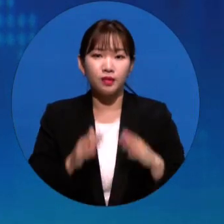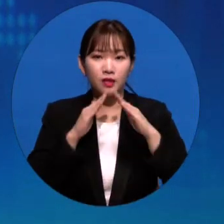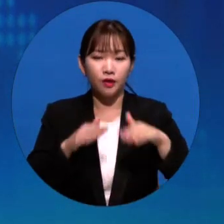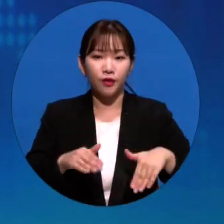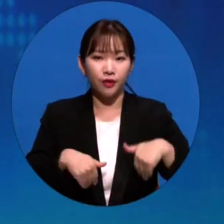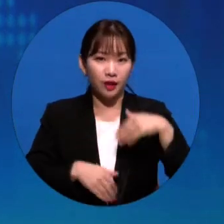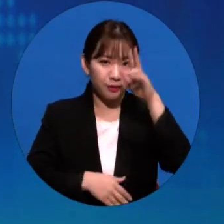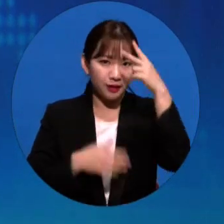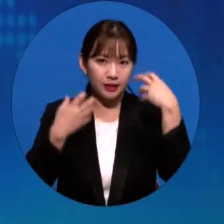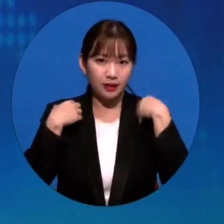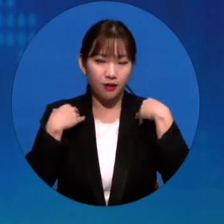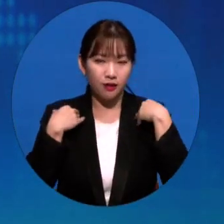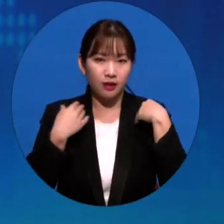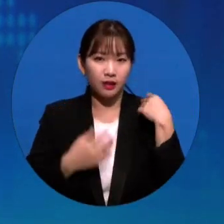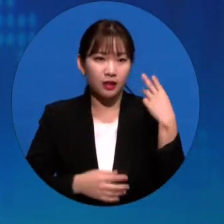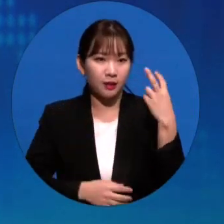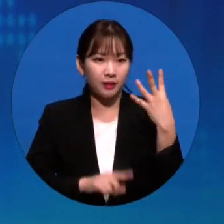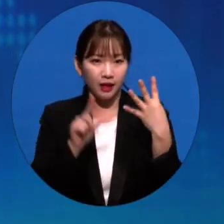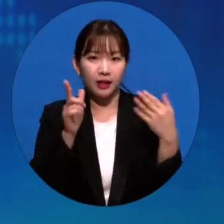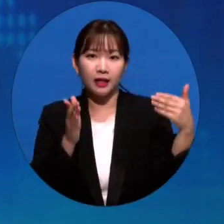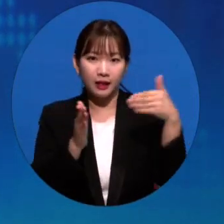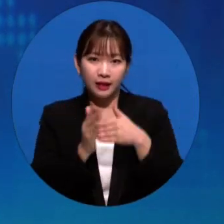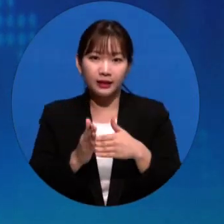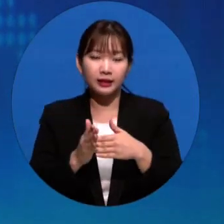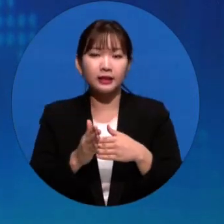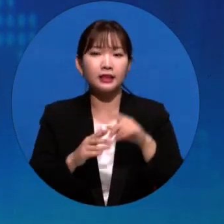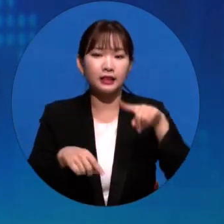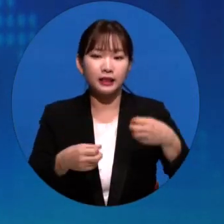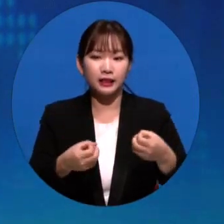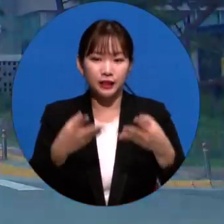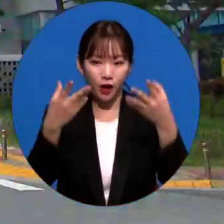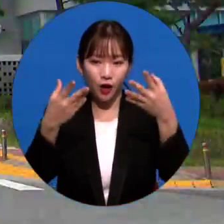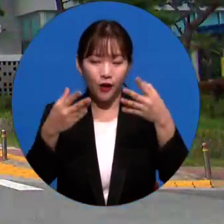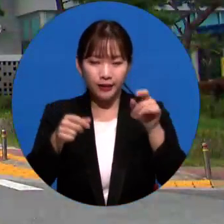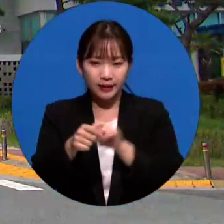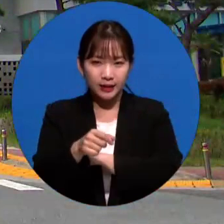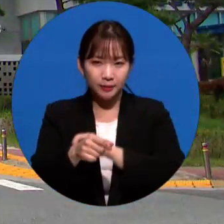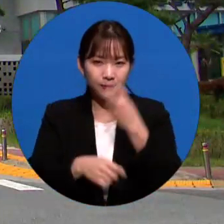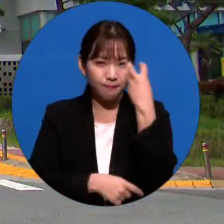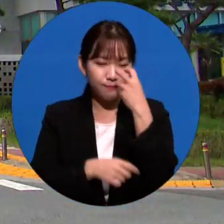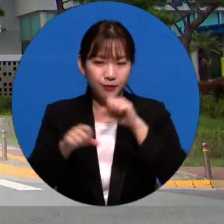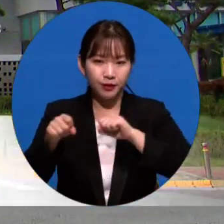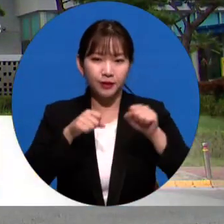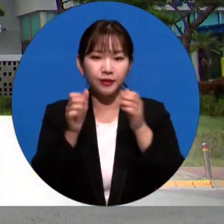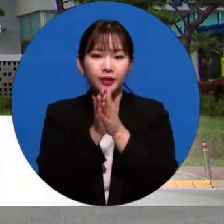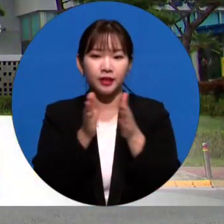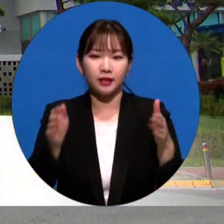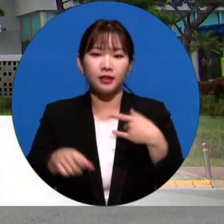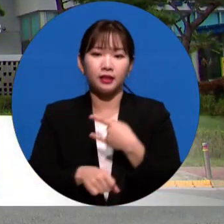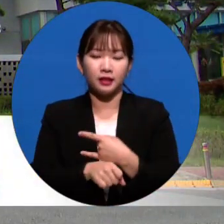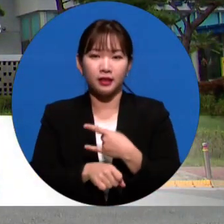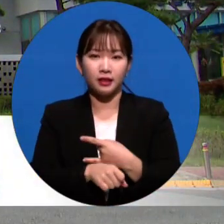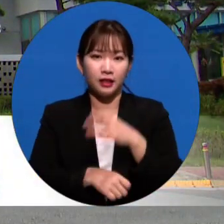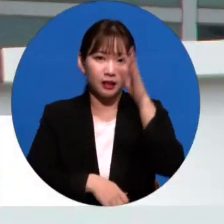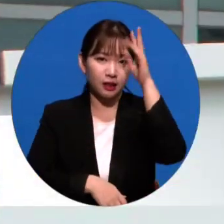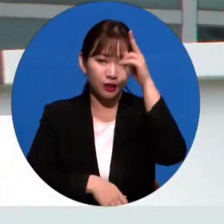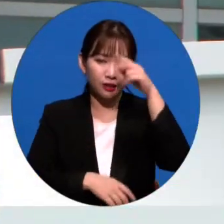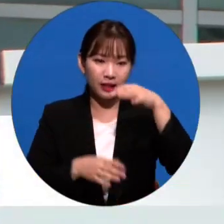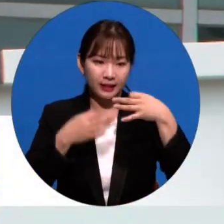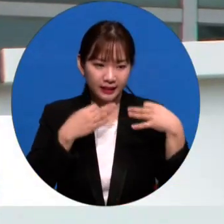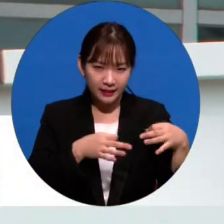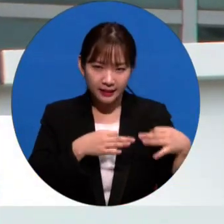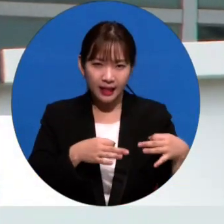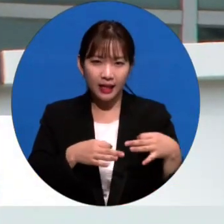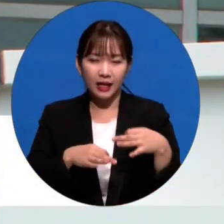전라남도 경찰청은 오는 24일까지 설 명절 특별 치안 활동을 추진합니다. 경찰은